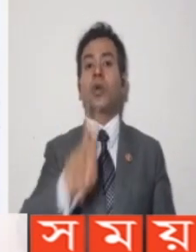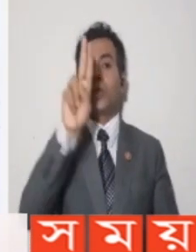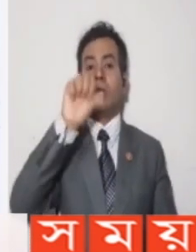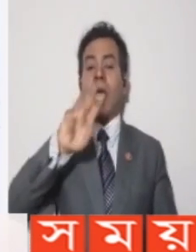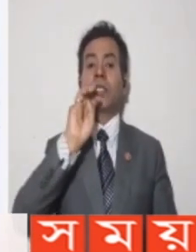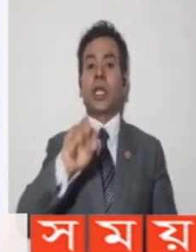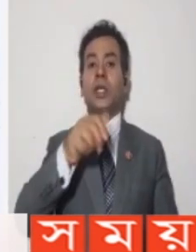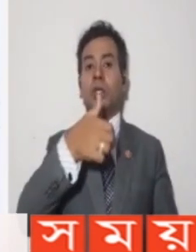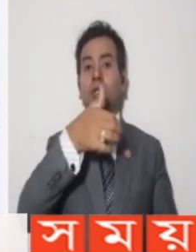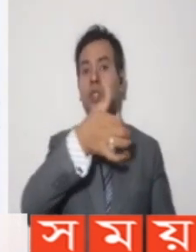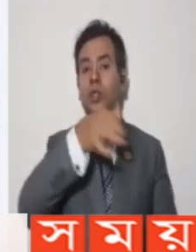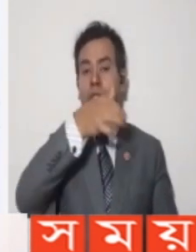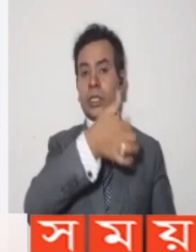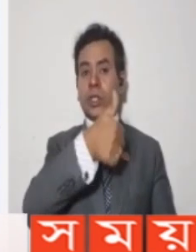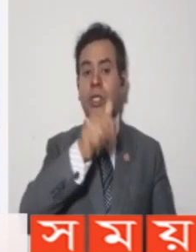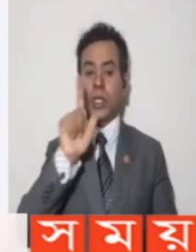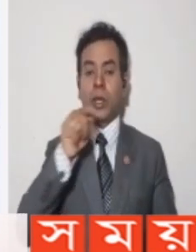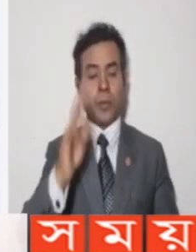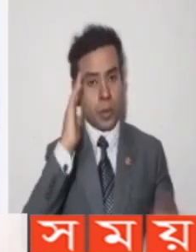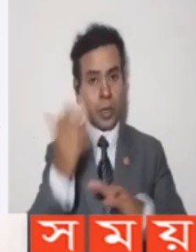৮৭৭২৯ জন এবং এ পর্যন্ত